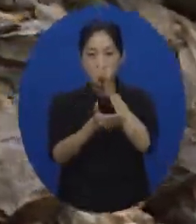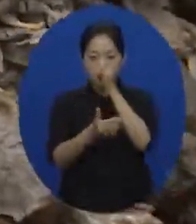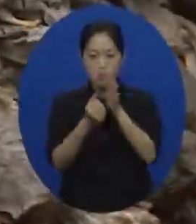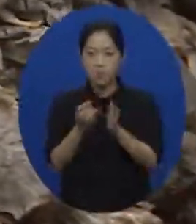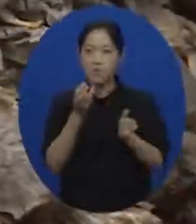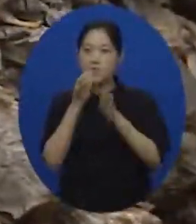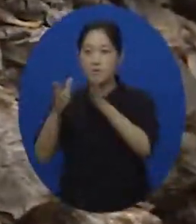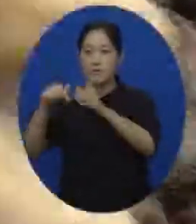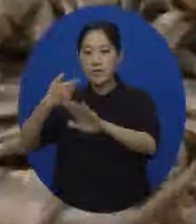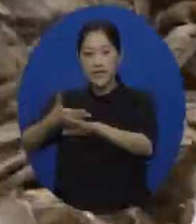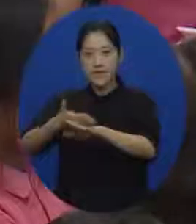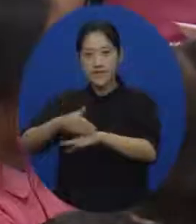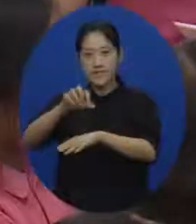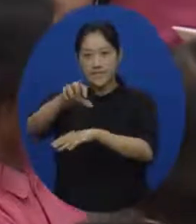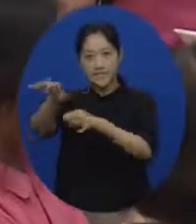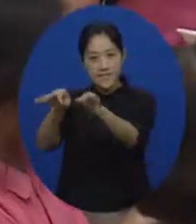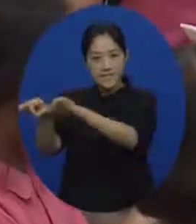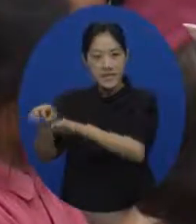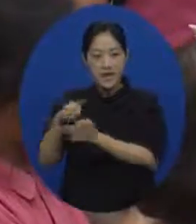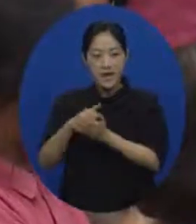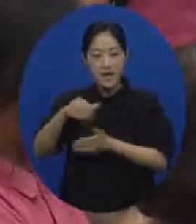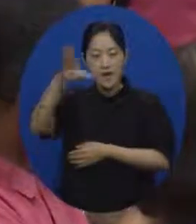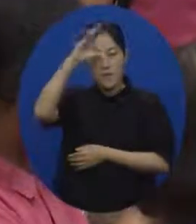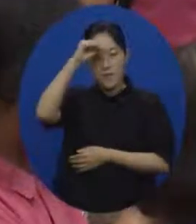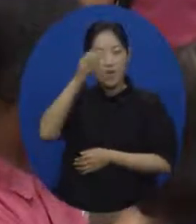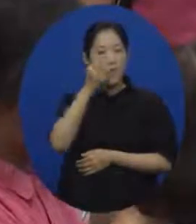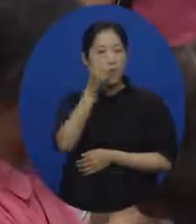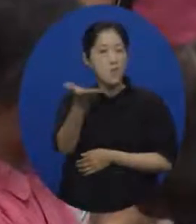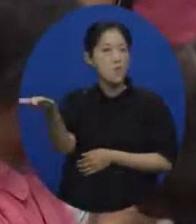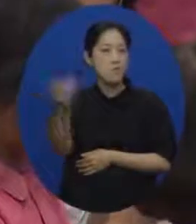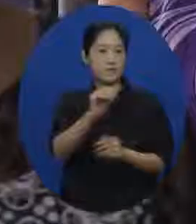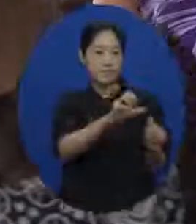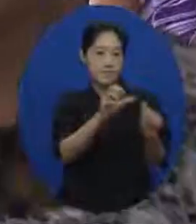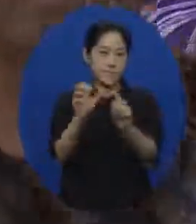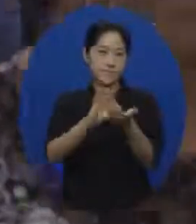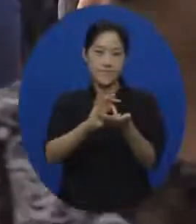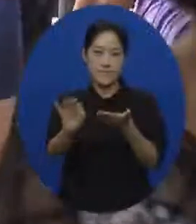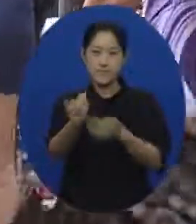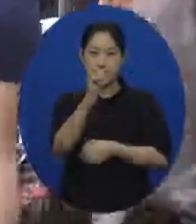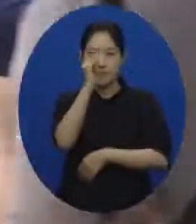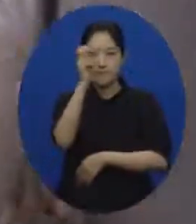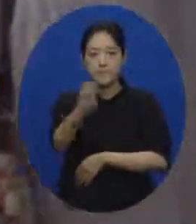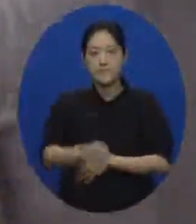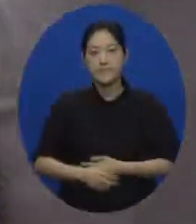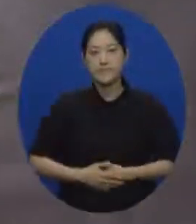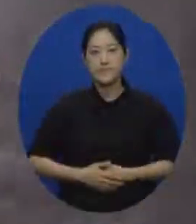수여되며 경기도 내 다른 시장의 모범적인 모델로 활용될 예정입니다.